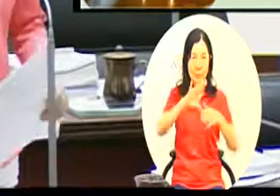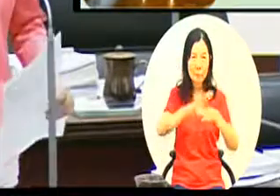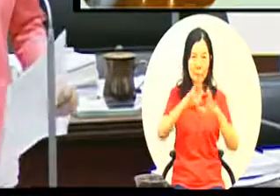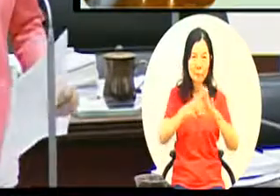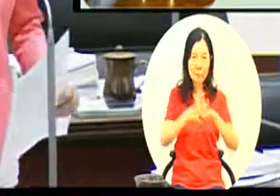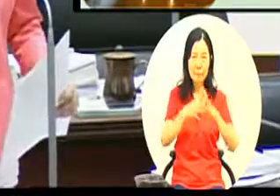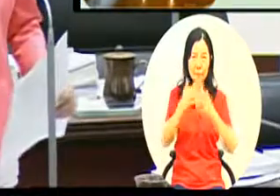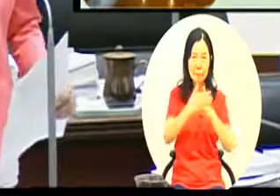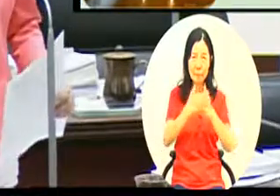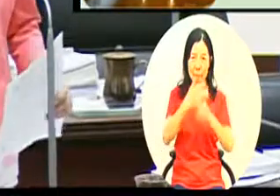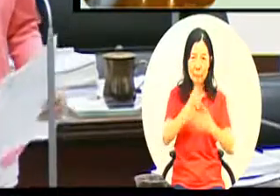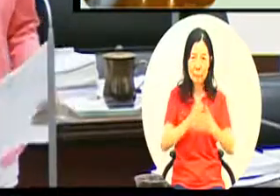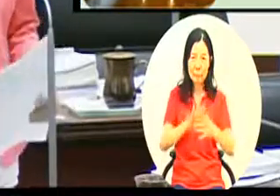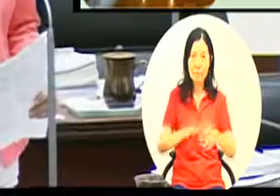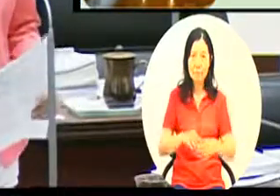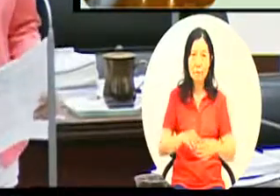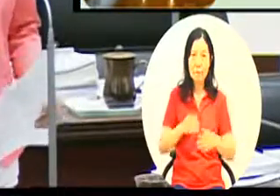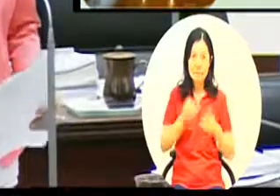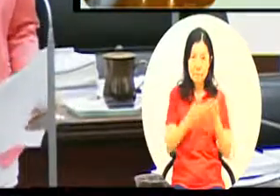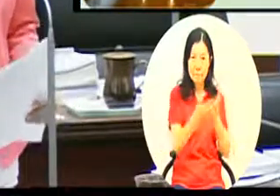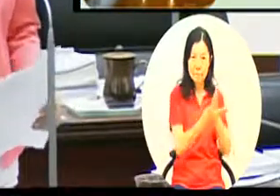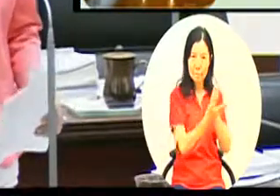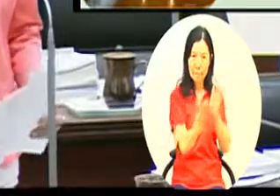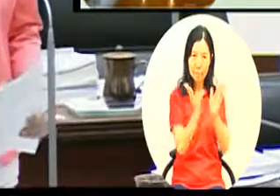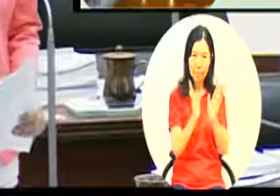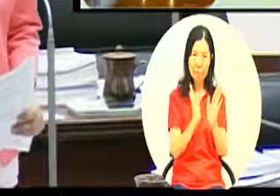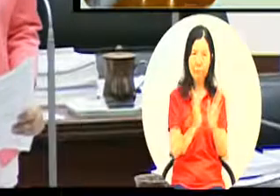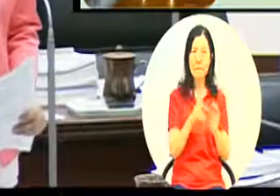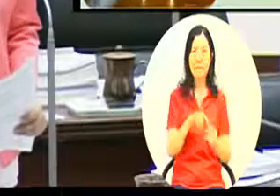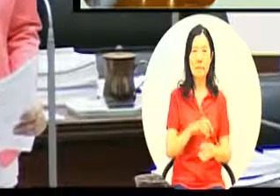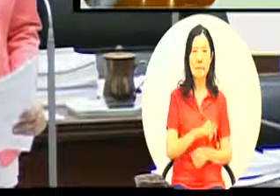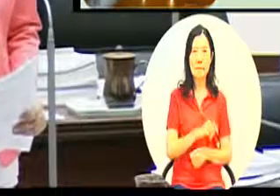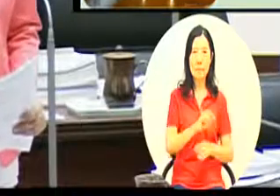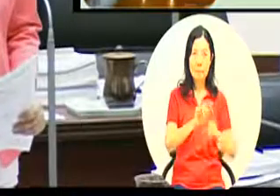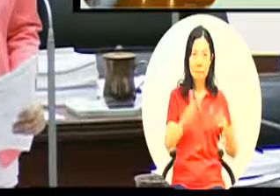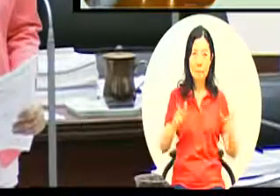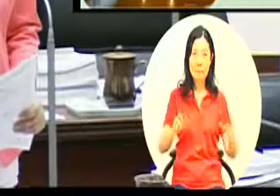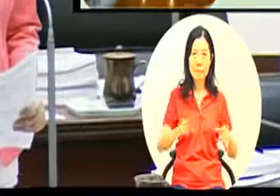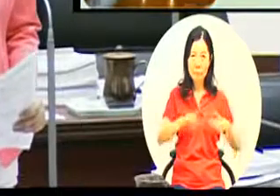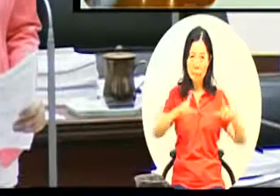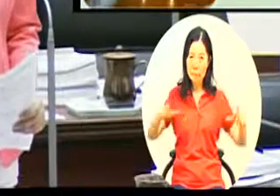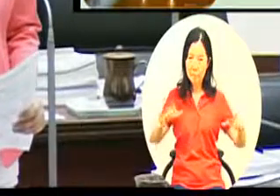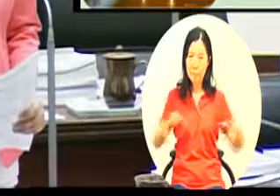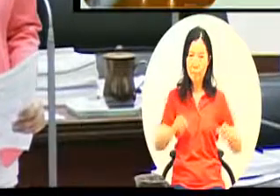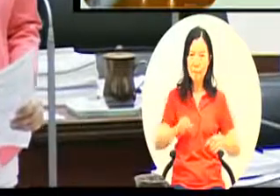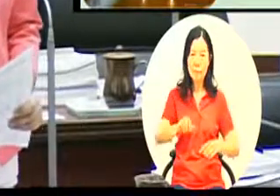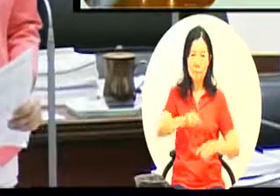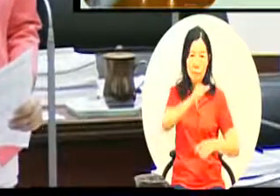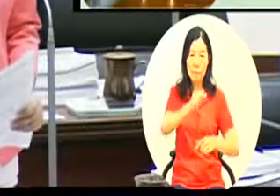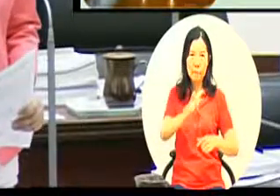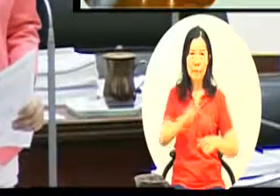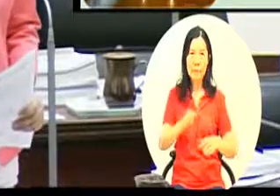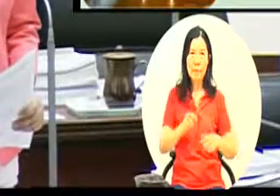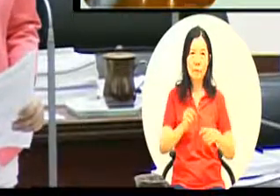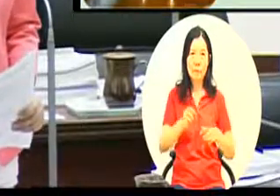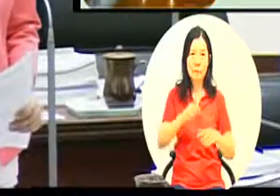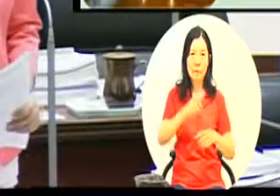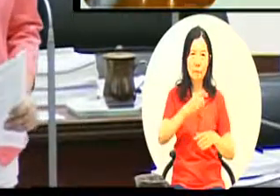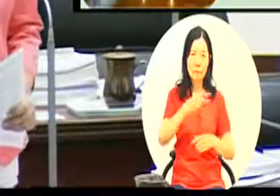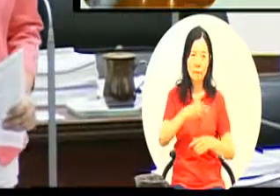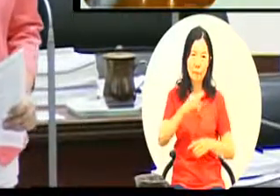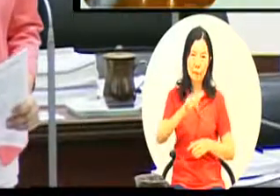他的一个遗迹的展示室。它的面积呢约50公顷，但是呢它是